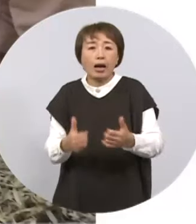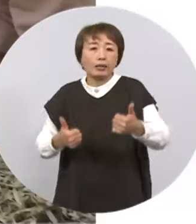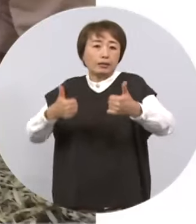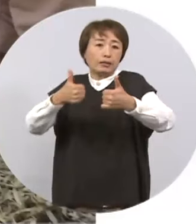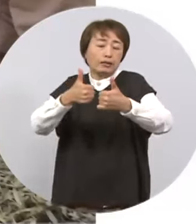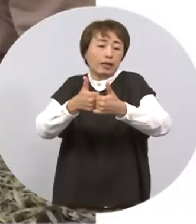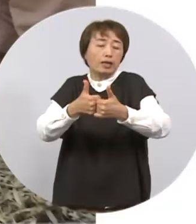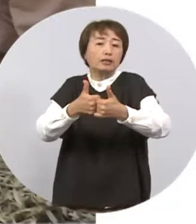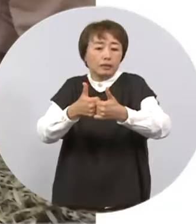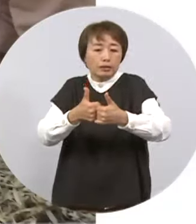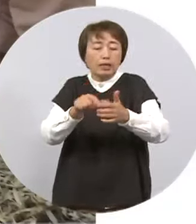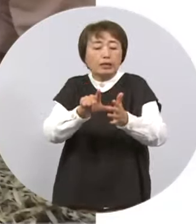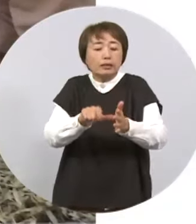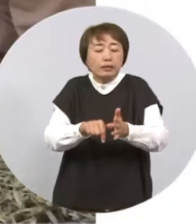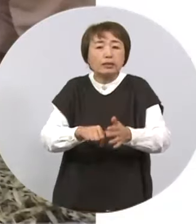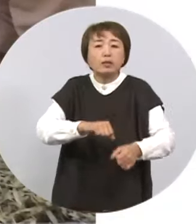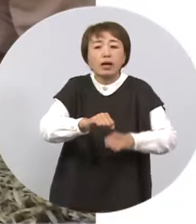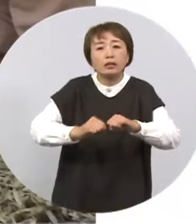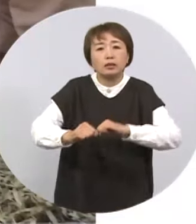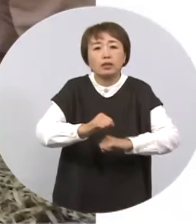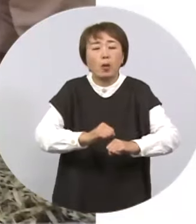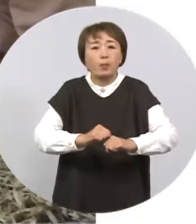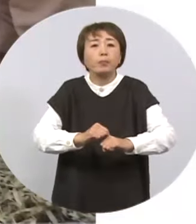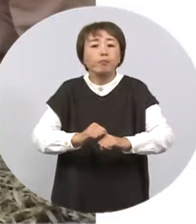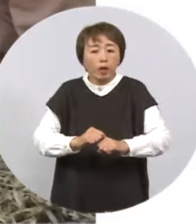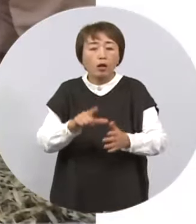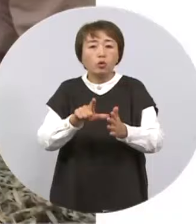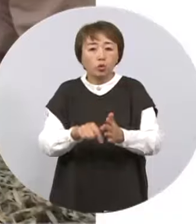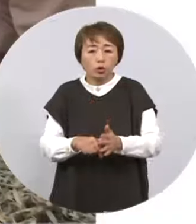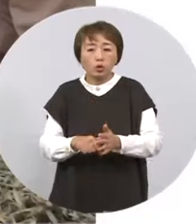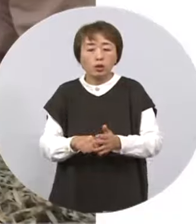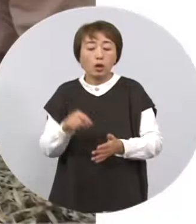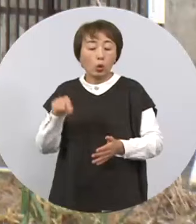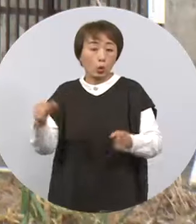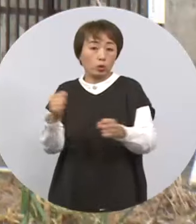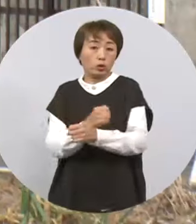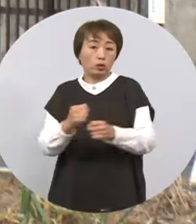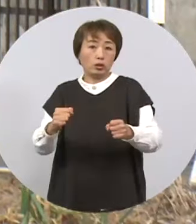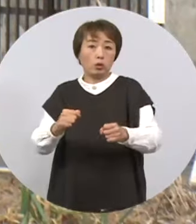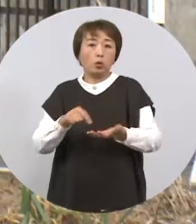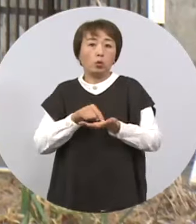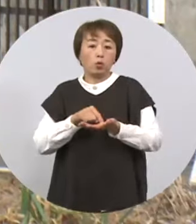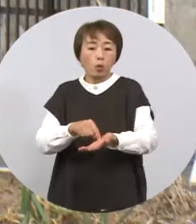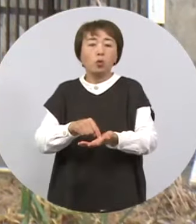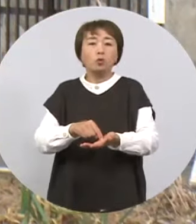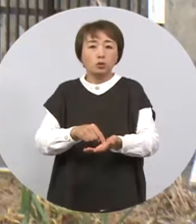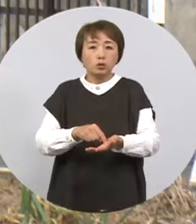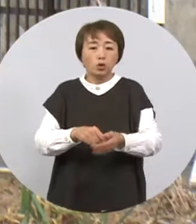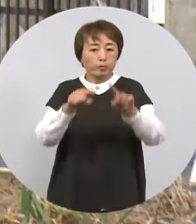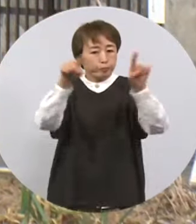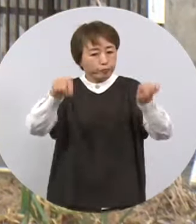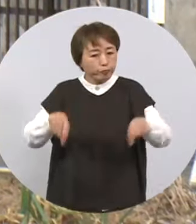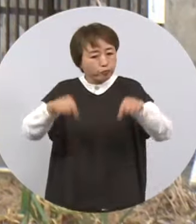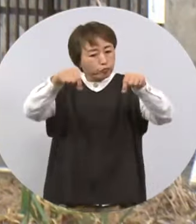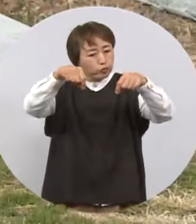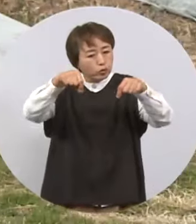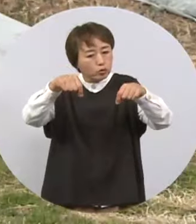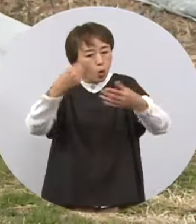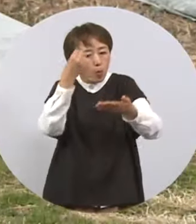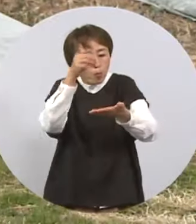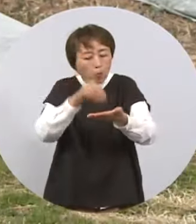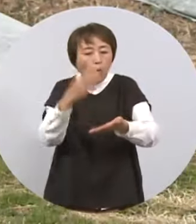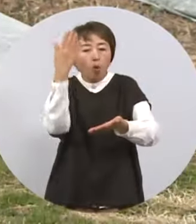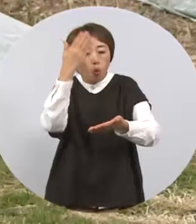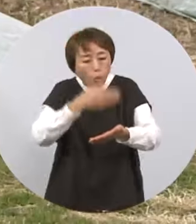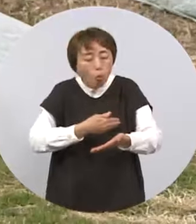たいねという話をしたときに、ちょうど未来叶えるサポート事業 の, 申し込み書みたいなのが目に入